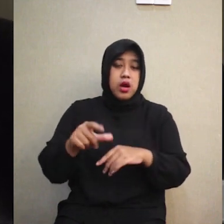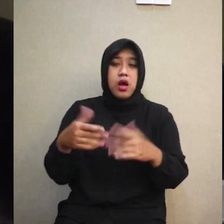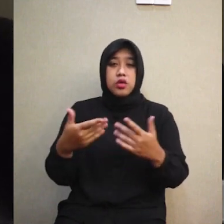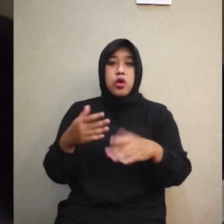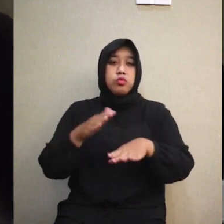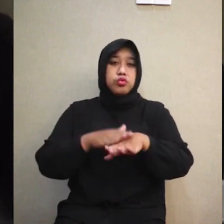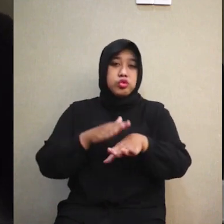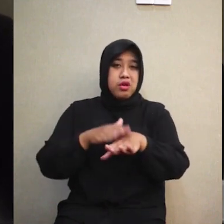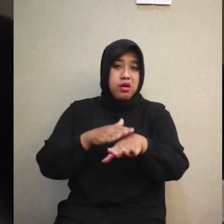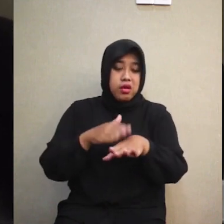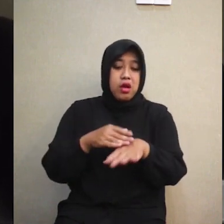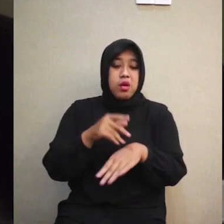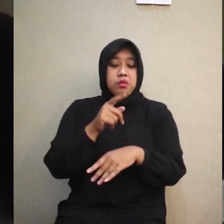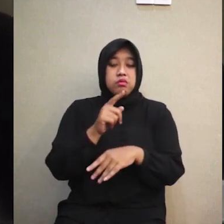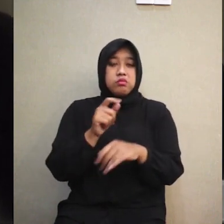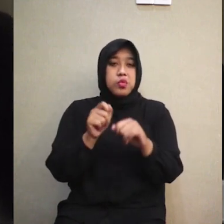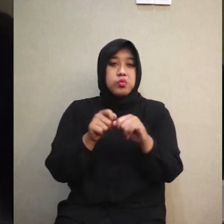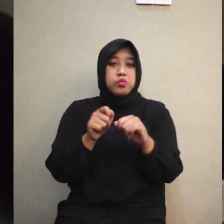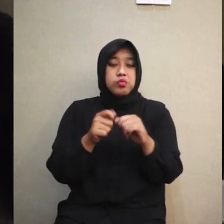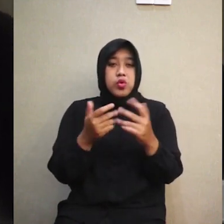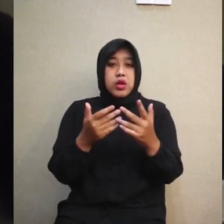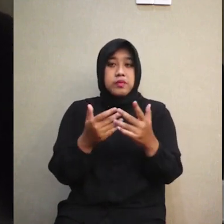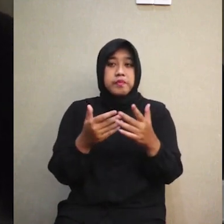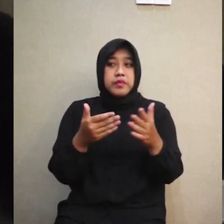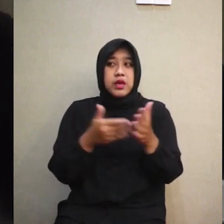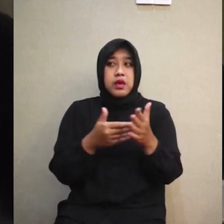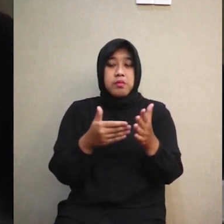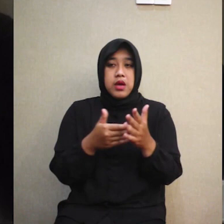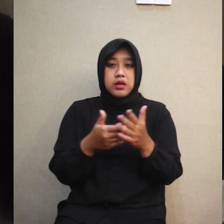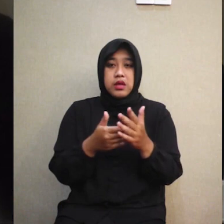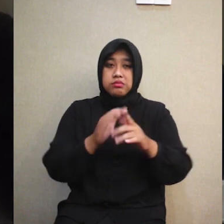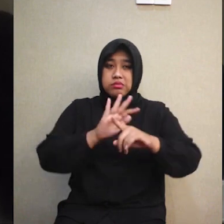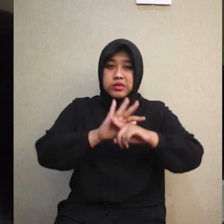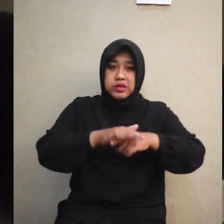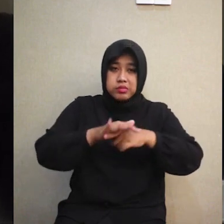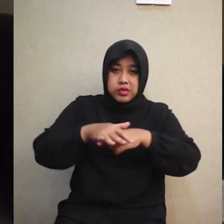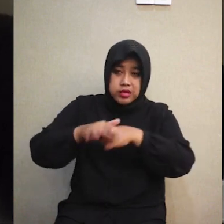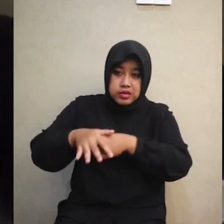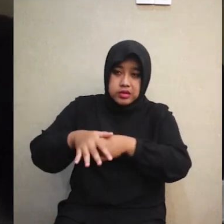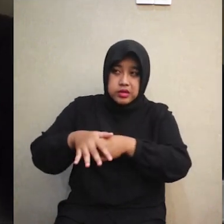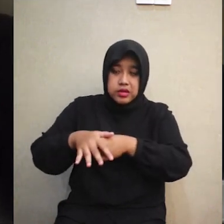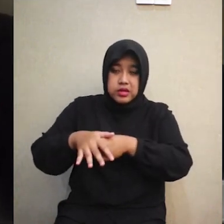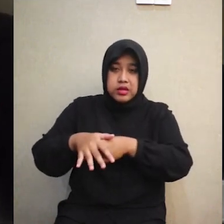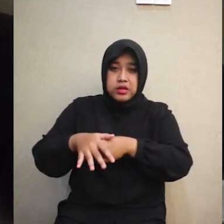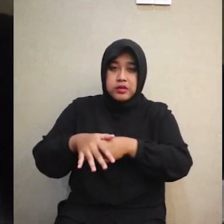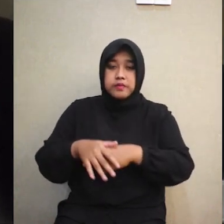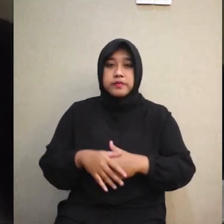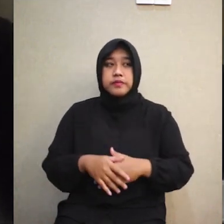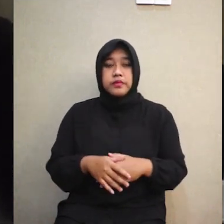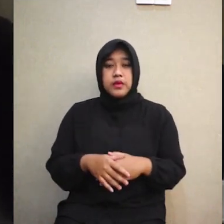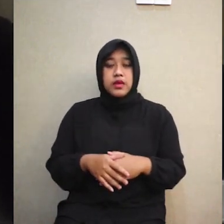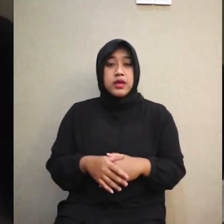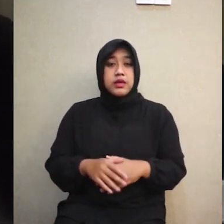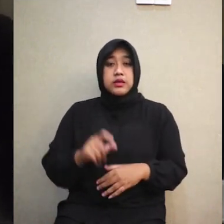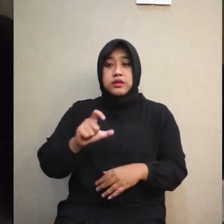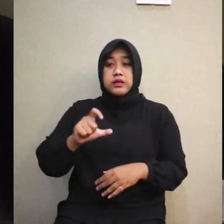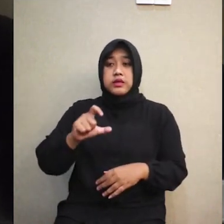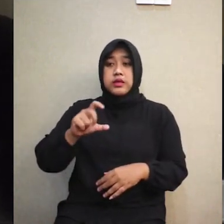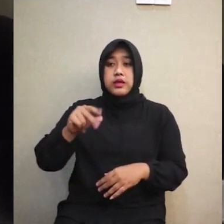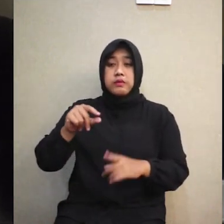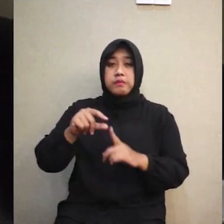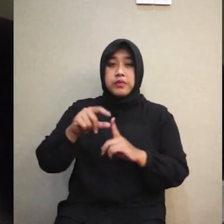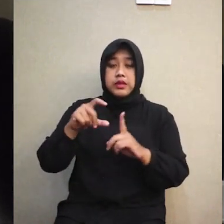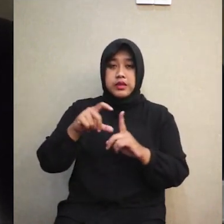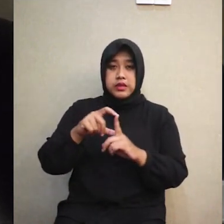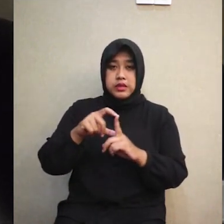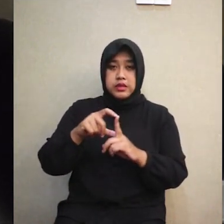menyebabkan hambatan atau diskriminasi-diskriminasi tertentu nah crvd